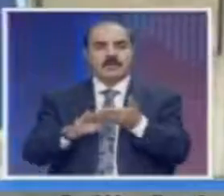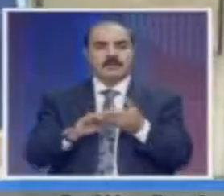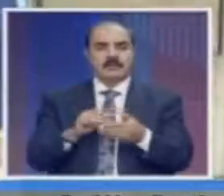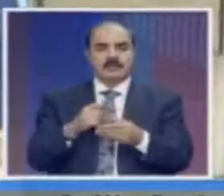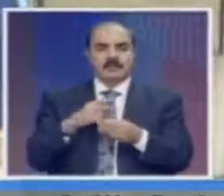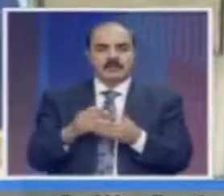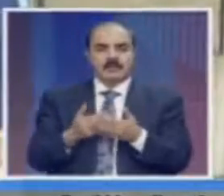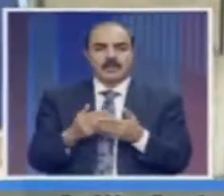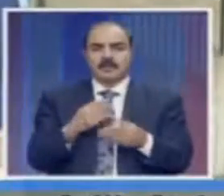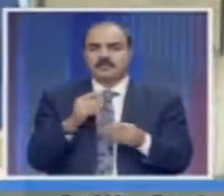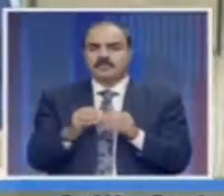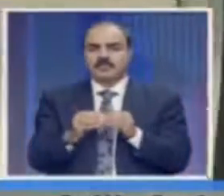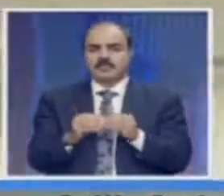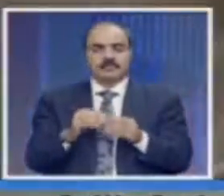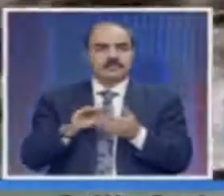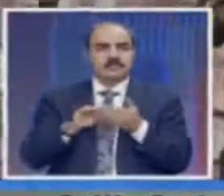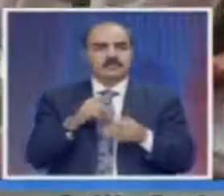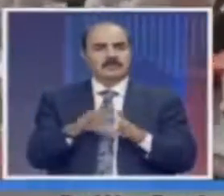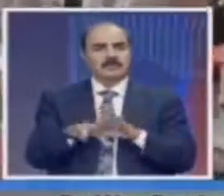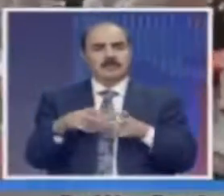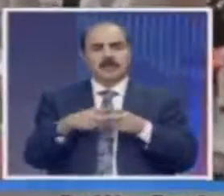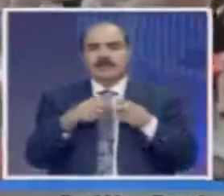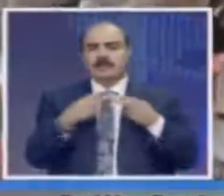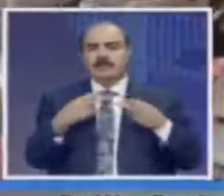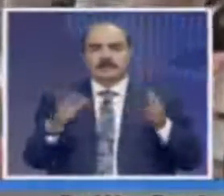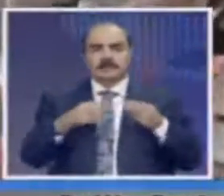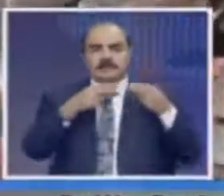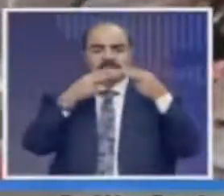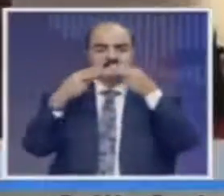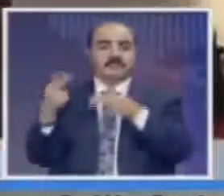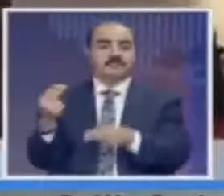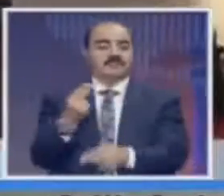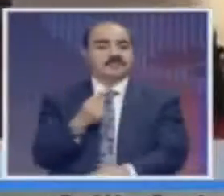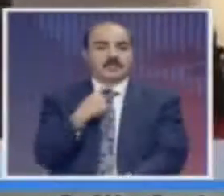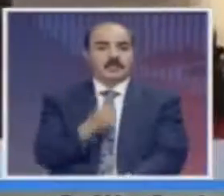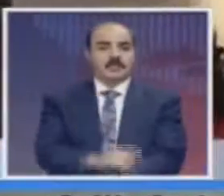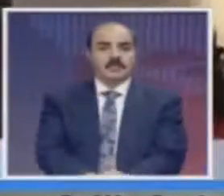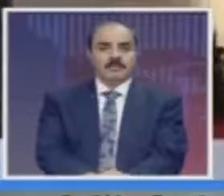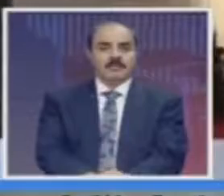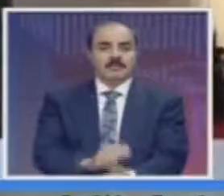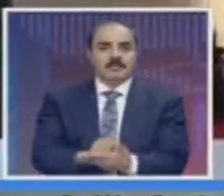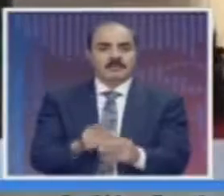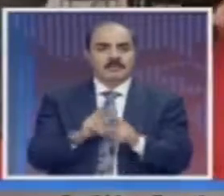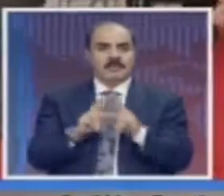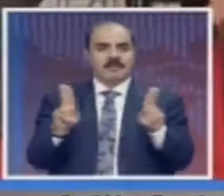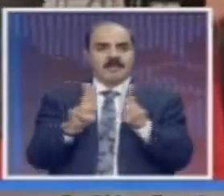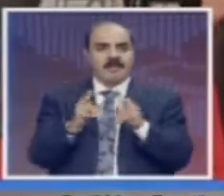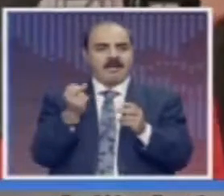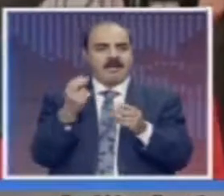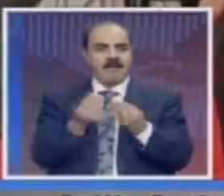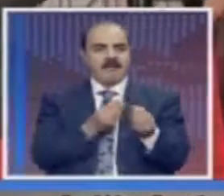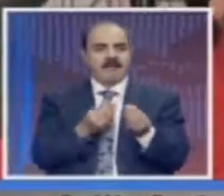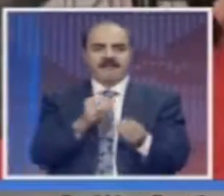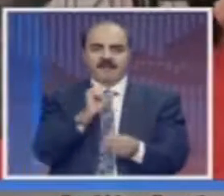الخدمة الوطنية للقوات المسلحة، واشتمل معرض ذاكرة أكتوبر 2020 على مسرح ثقافي فني